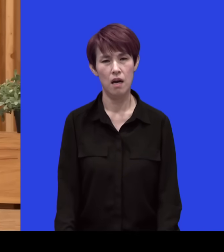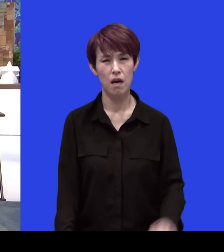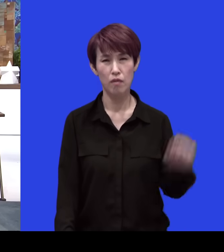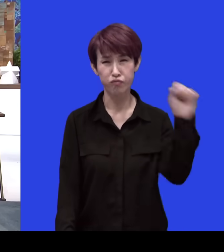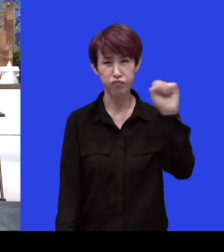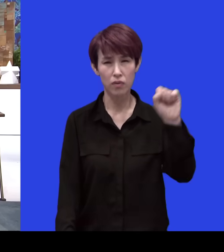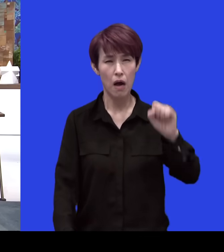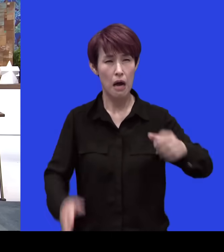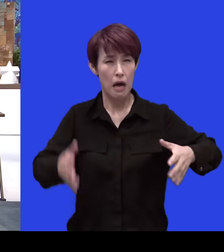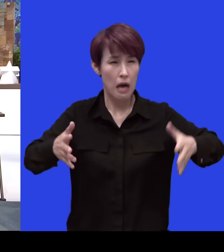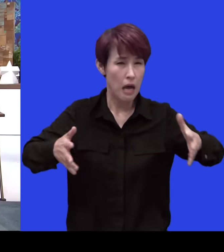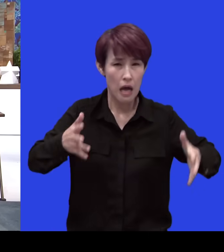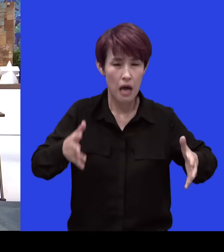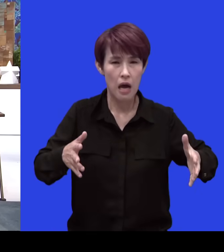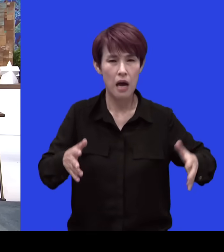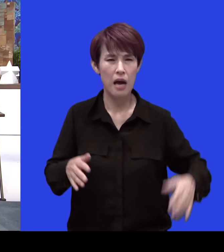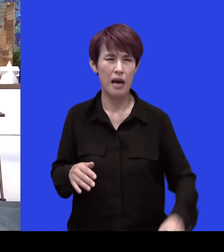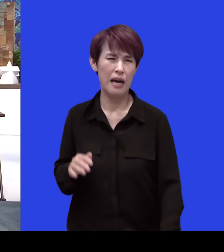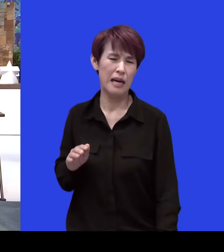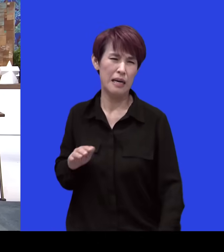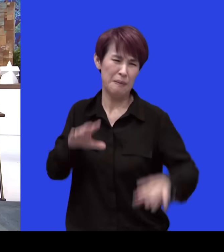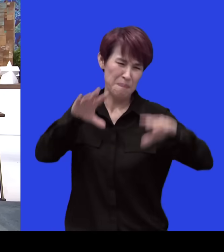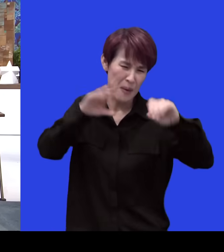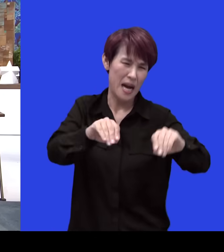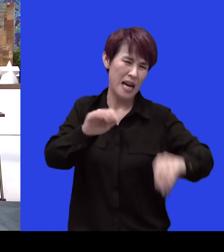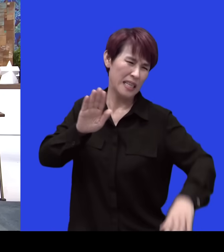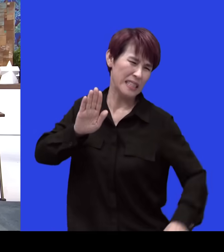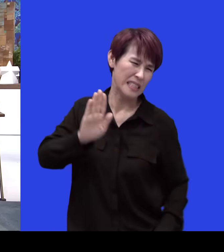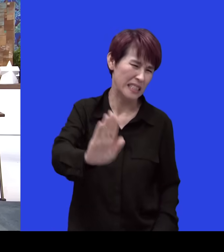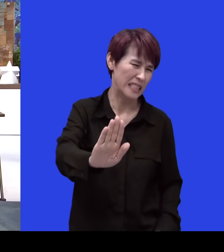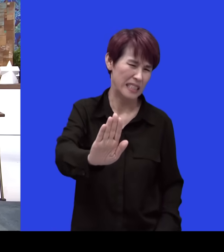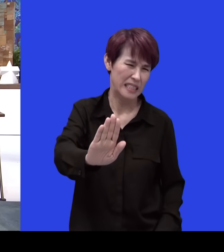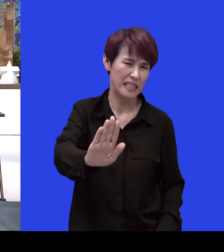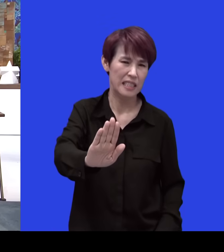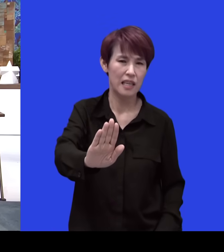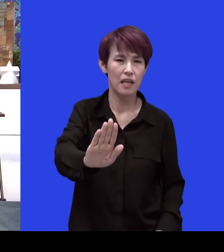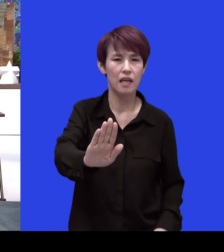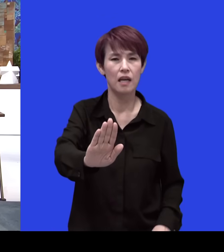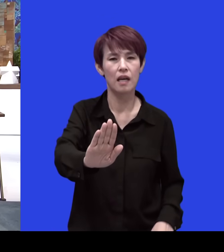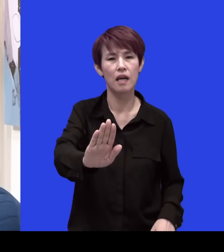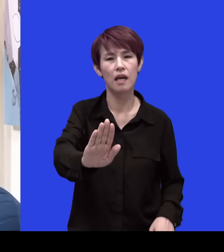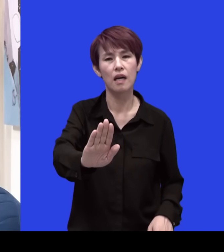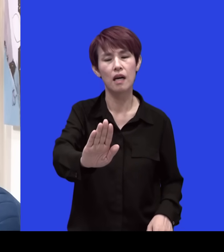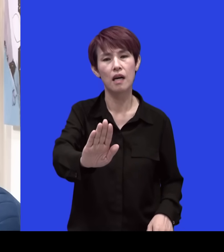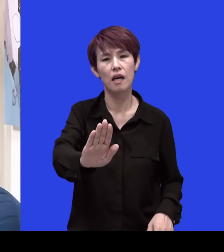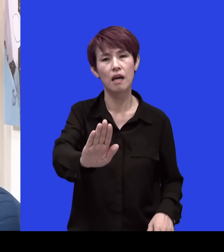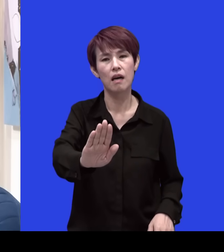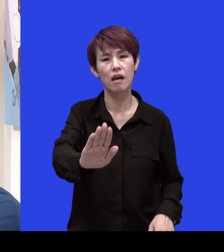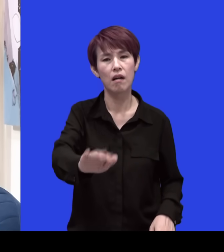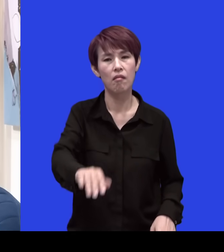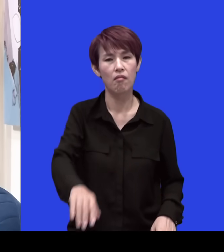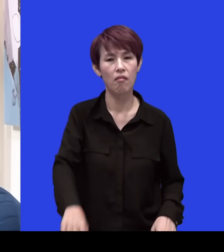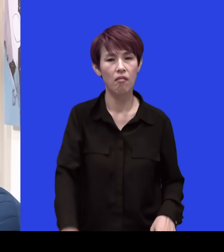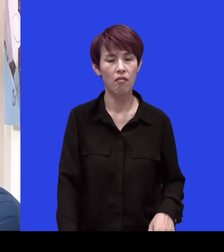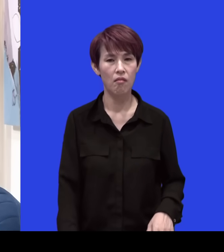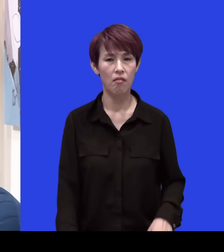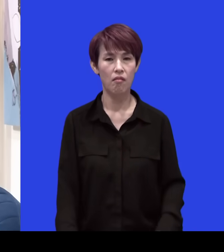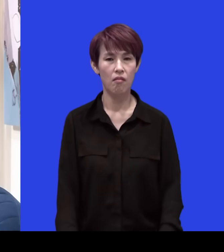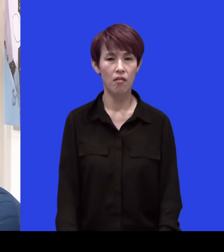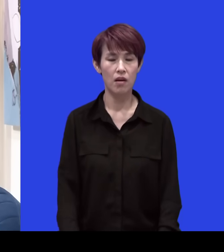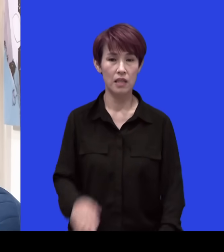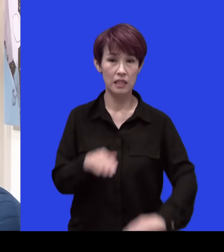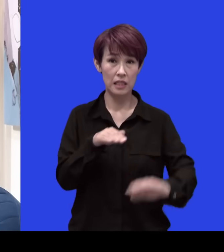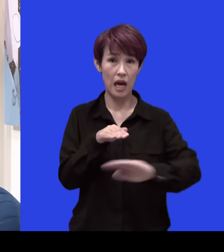그냥 바로 브레이크를 밟았는 거예요. 그죠? 브레이크를 밟았죠. 그러니까 차가 이제